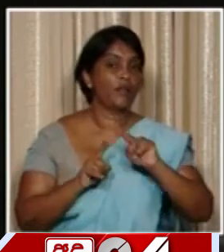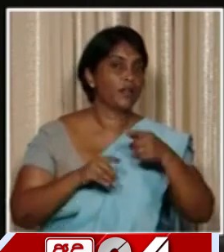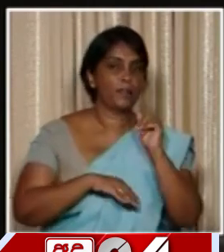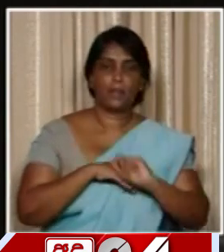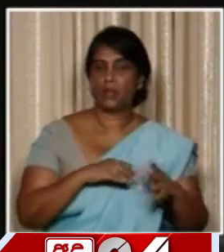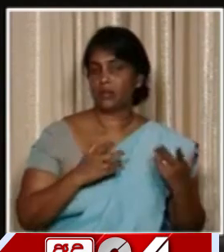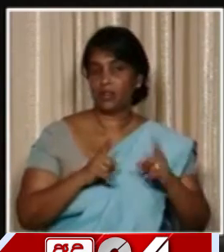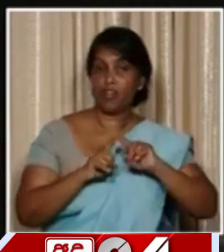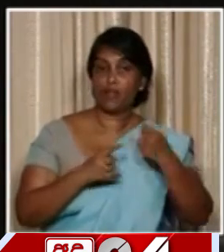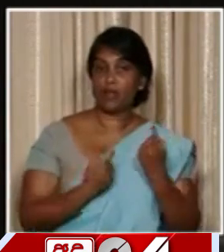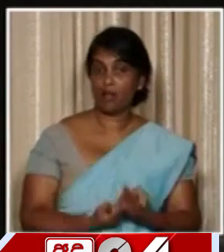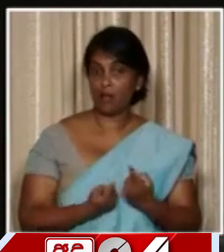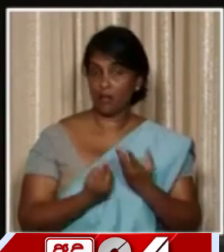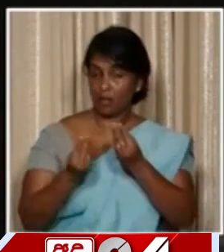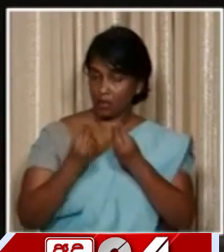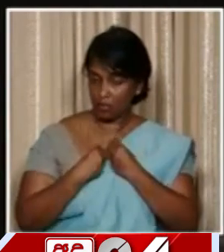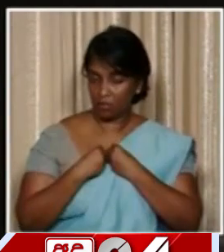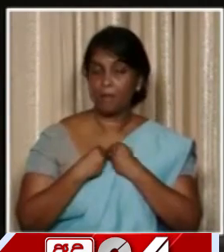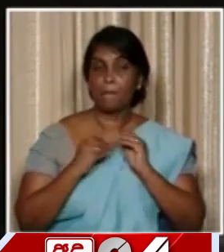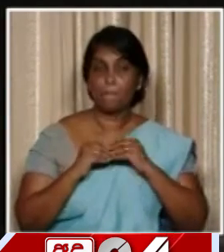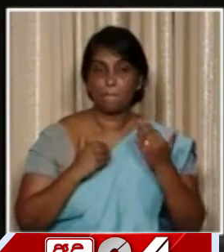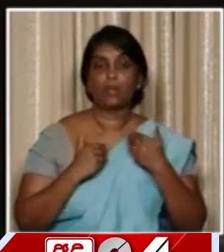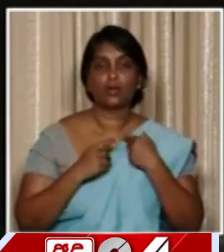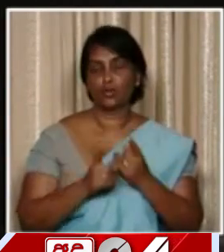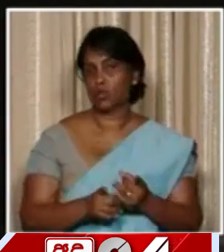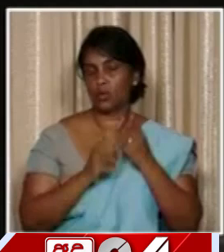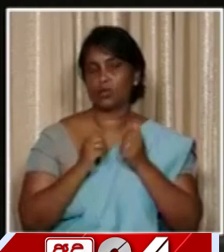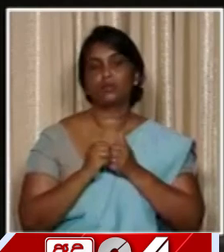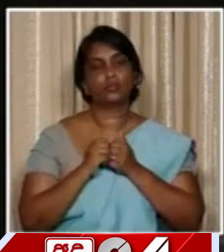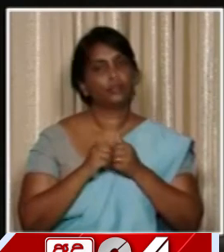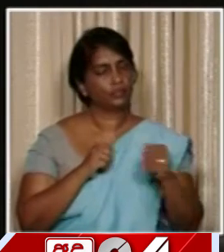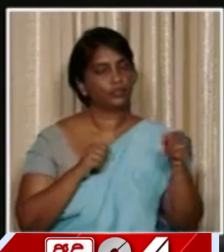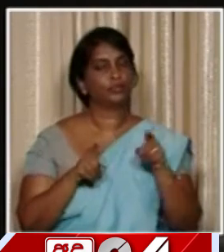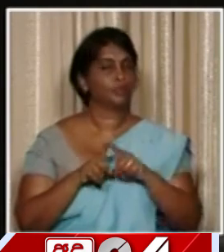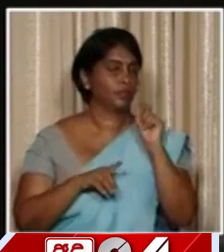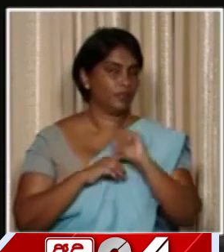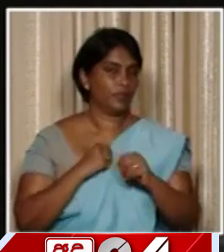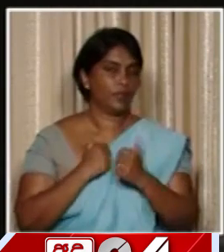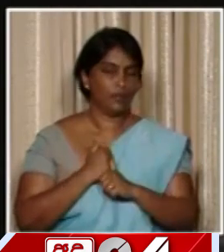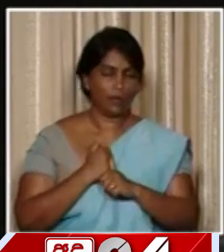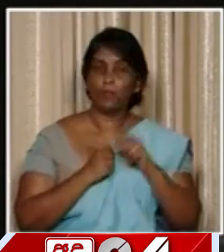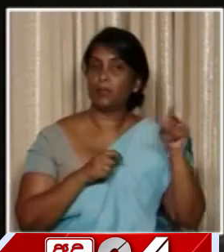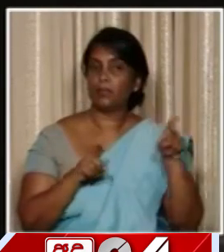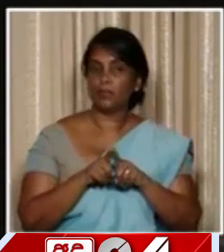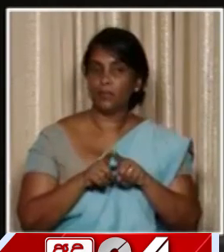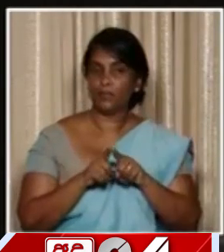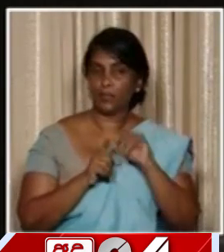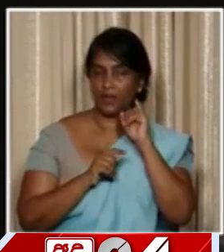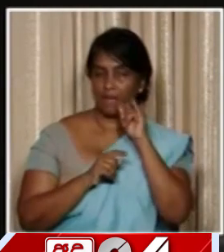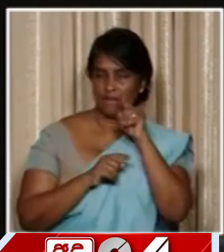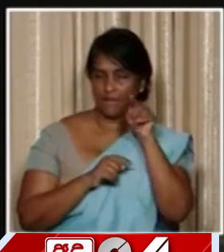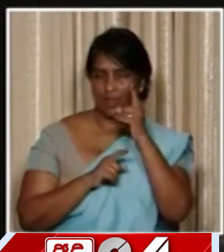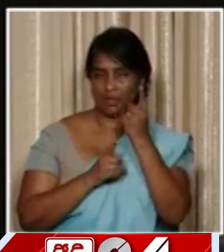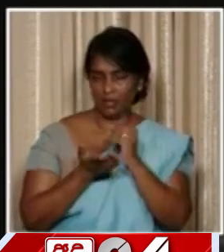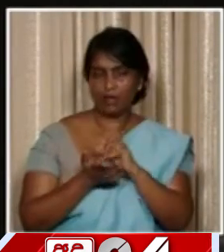සැලසුම් නෙවෙයි. වෙනත් අවශ්‍යතා අපිට දුන්නට පස්සේ තමයි අපි ඒ අනුව ඒ අවශ්‍යතාවයන් අනුව සැලසුම් අපි සකස් කරගන්නේ. ඒ වගේම වැරදි තව එකක්